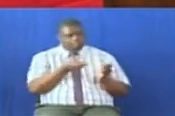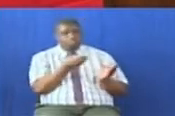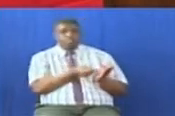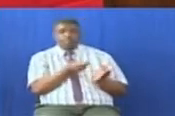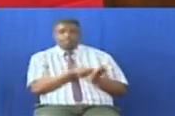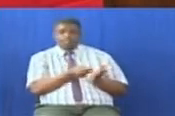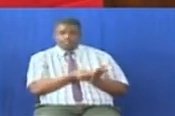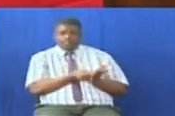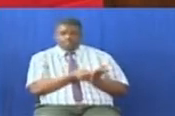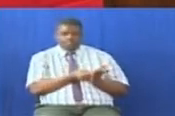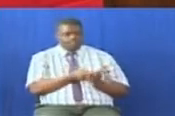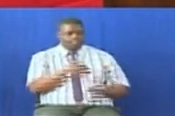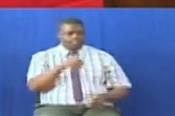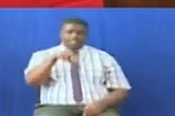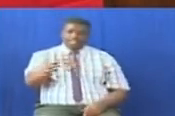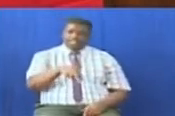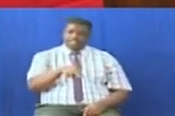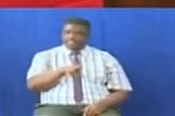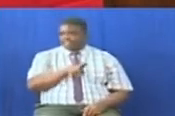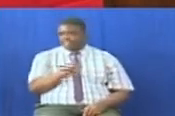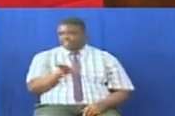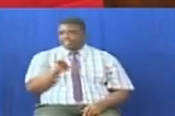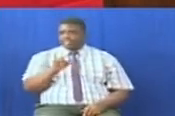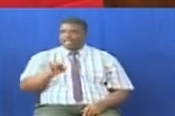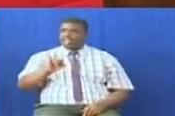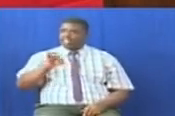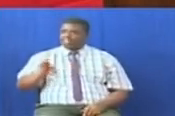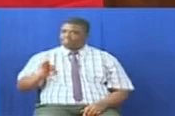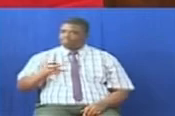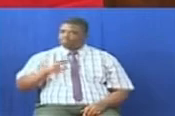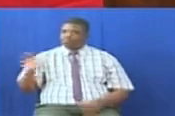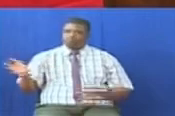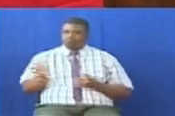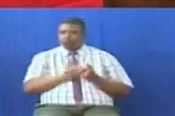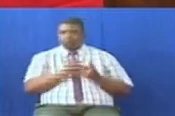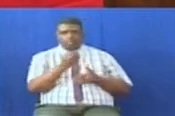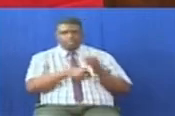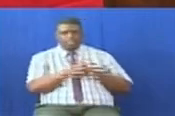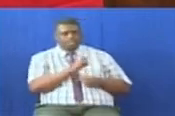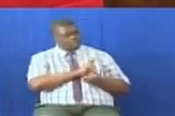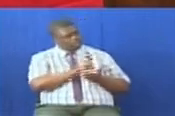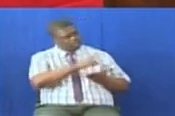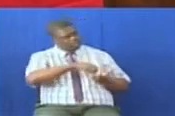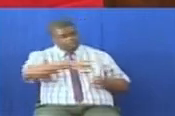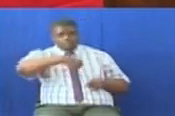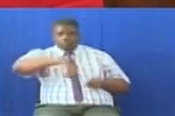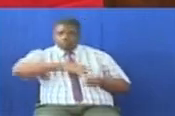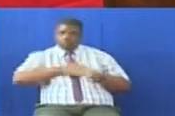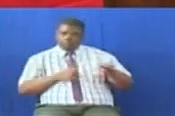ambazo NHIF walipaswa kurudisha kwenye halmashauri zetu.